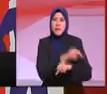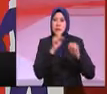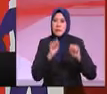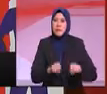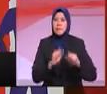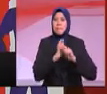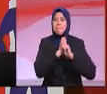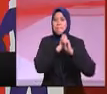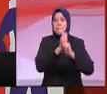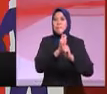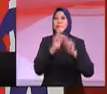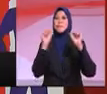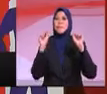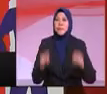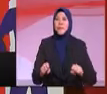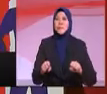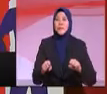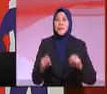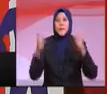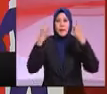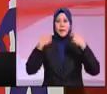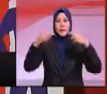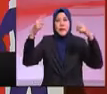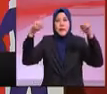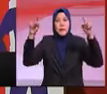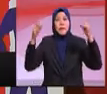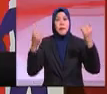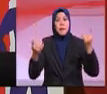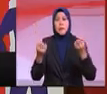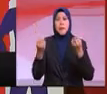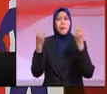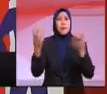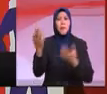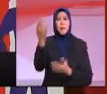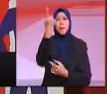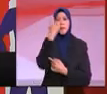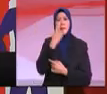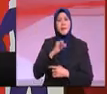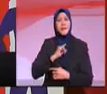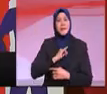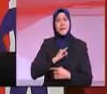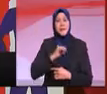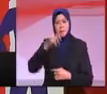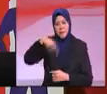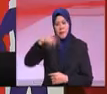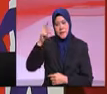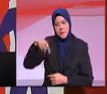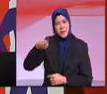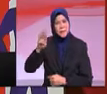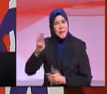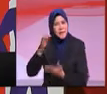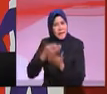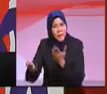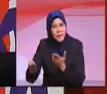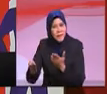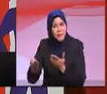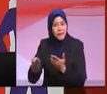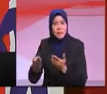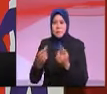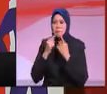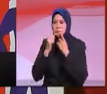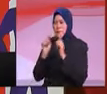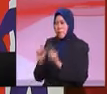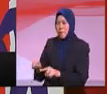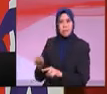boleh bertahan. Dan kejayaan, ada ramai yang tanya saya itu sama ada PKPB ini gagal. Tapi saya kata